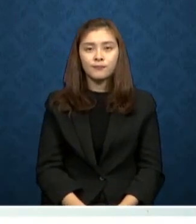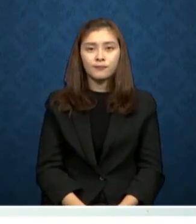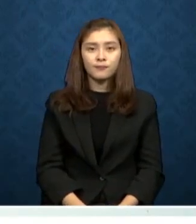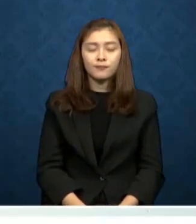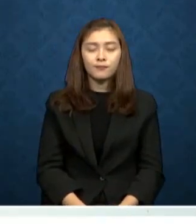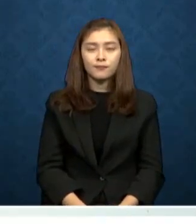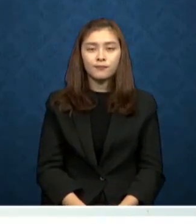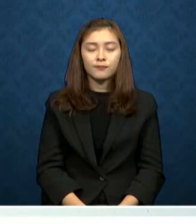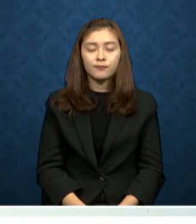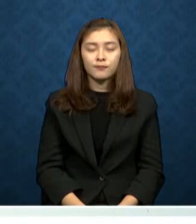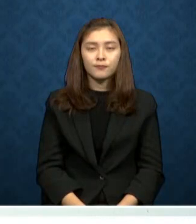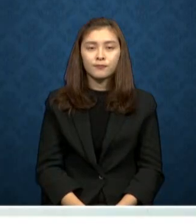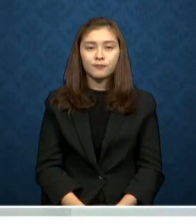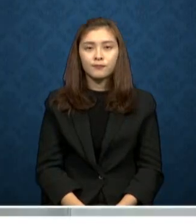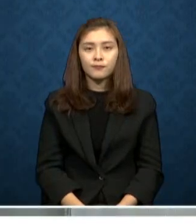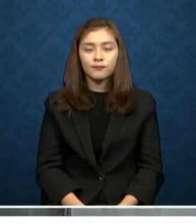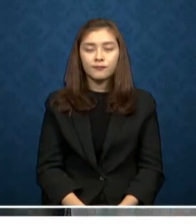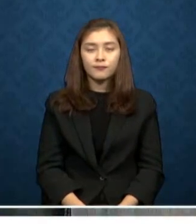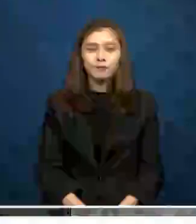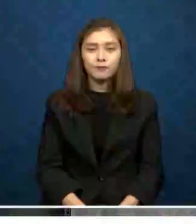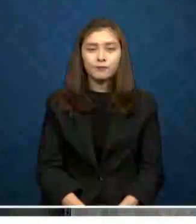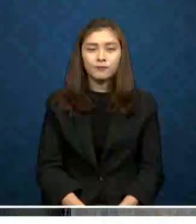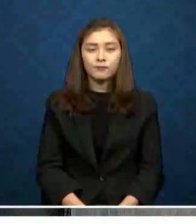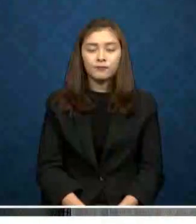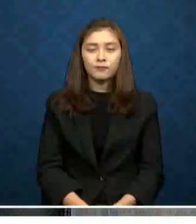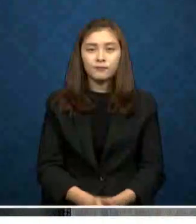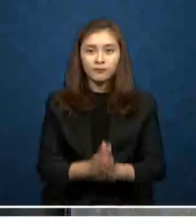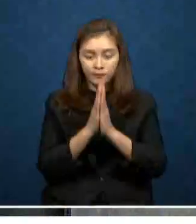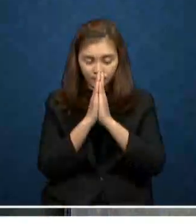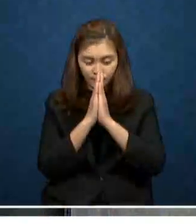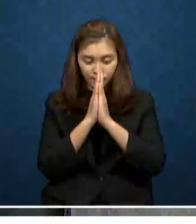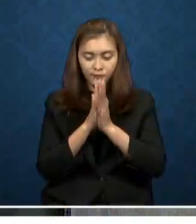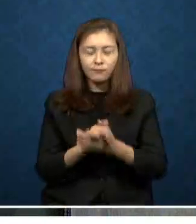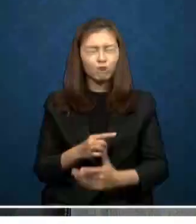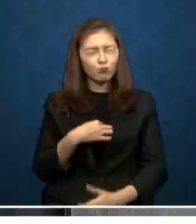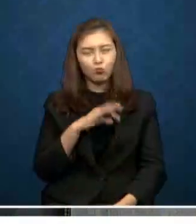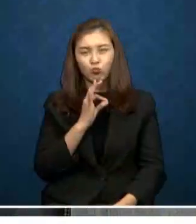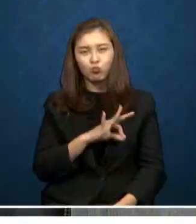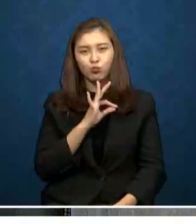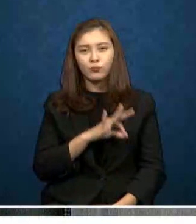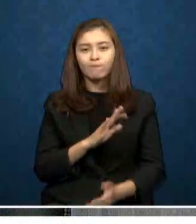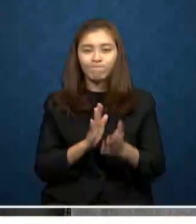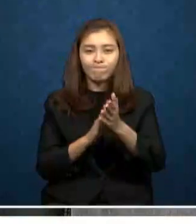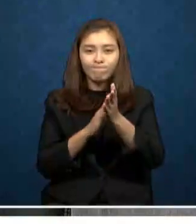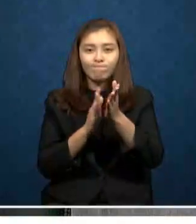ช่นเคยคือชื่นชมในการทำงานของคณะแต่สิ่งที่ผมจะพูดนี้อาจจะ